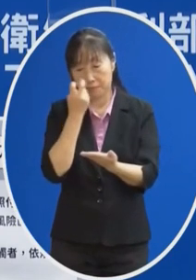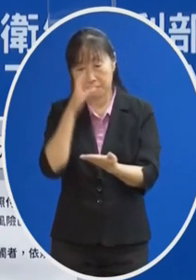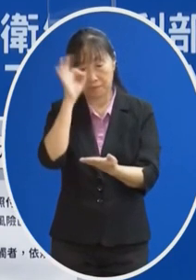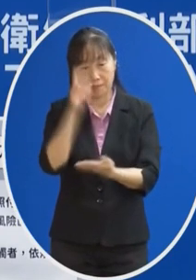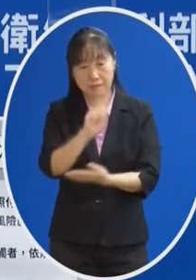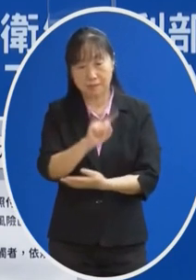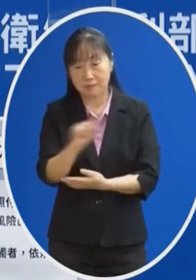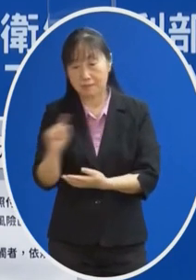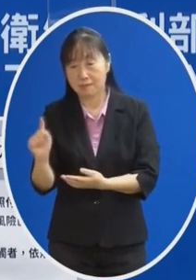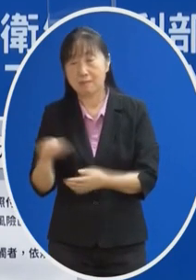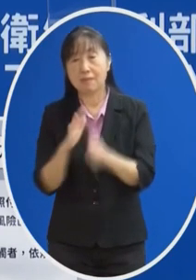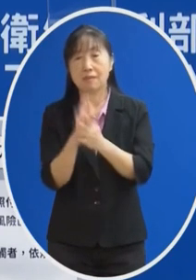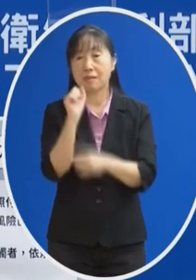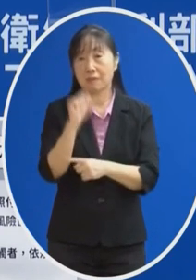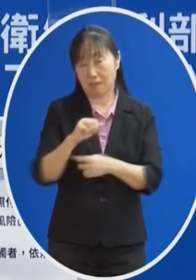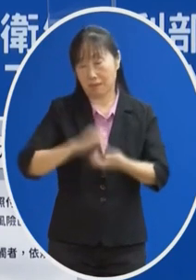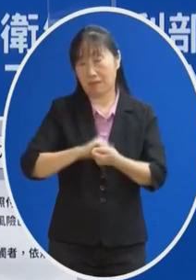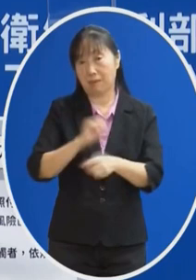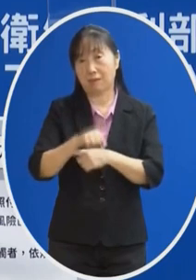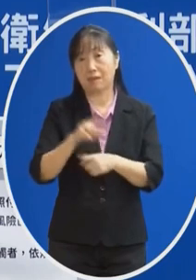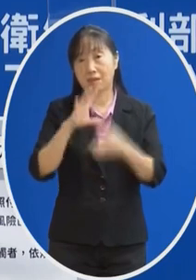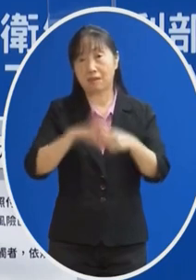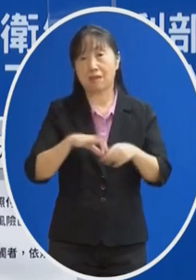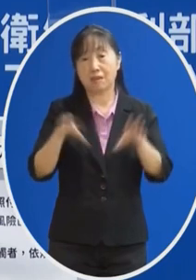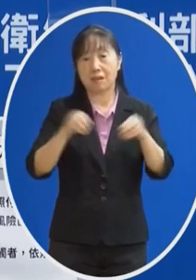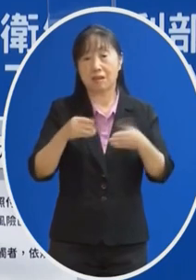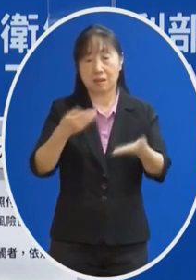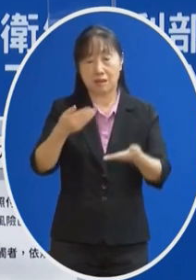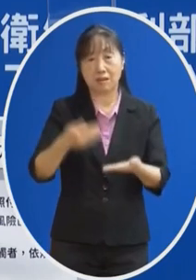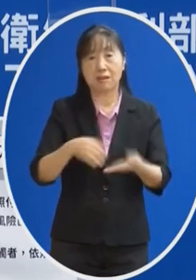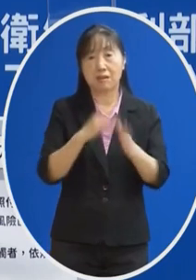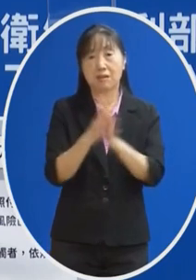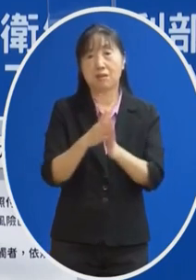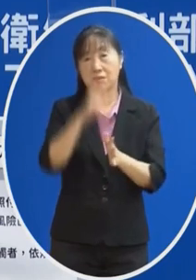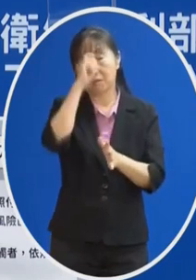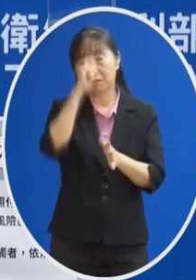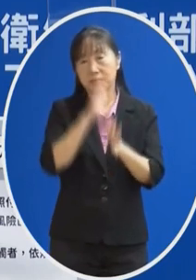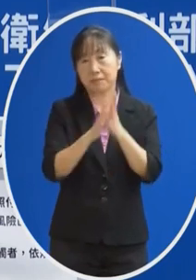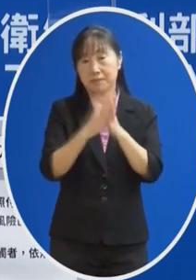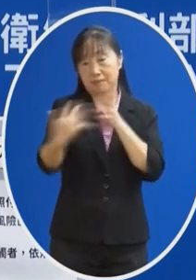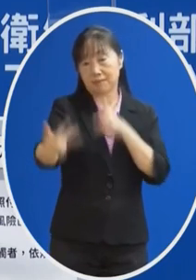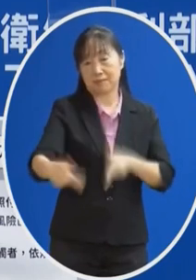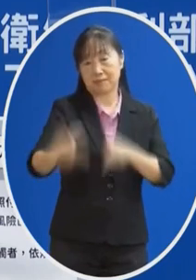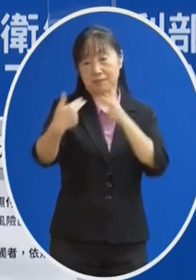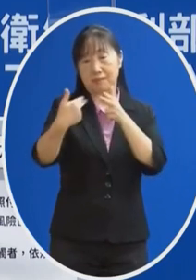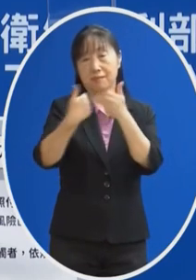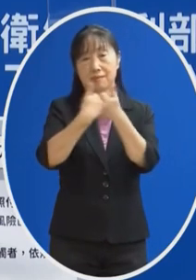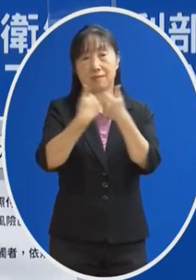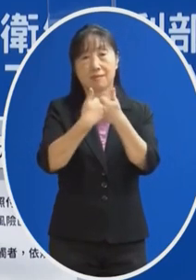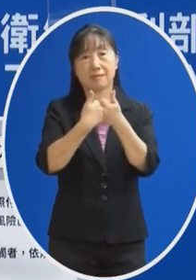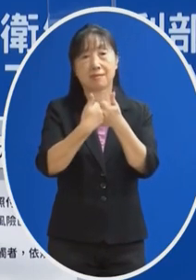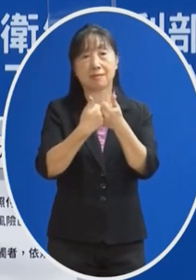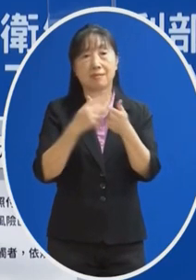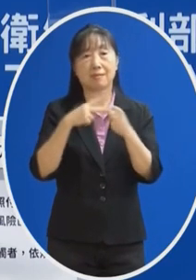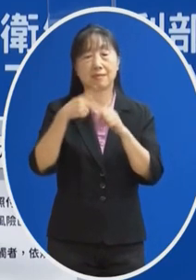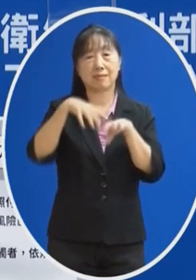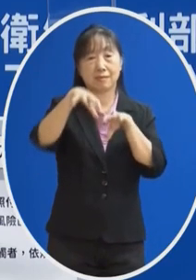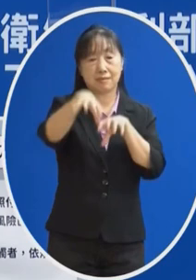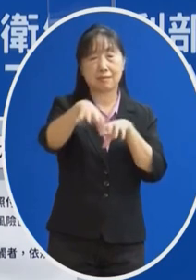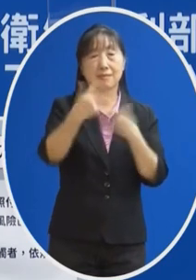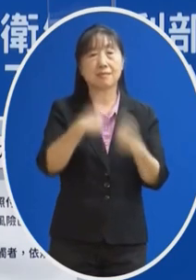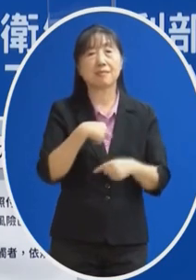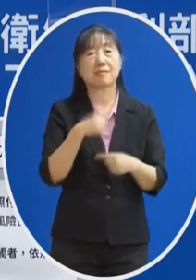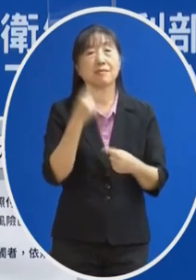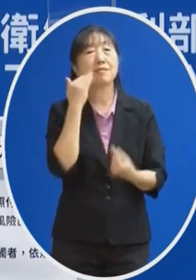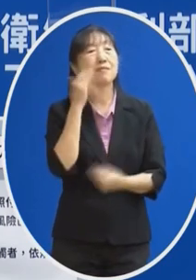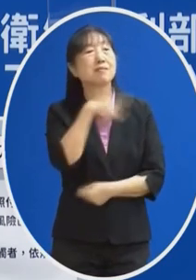这些来来去去哈，我也觉得很麻烦，所以我也希望来安排一个视讯会议哈，那跟这个哈相对口的比如说